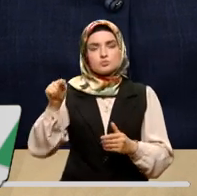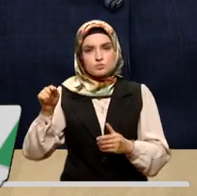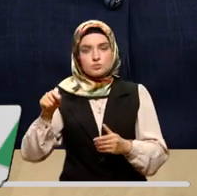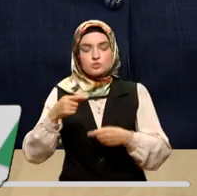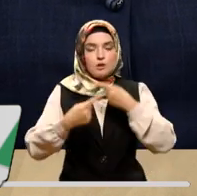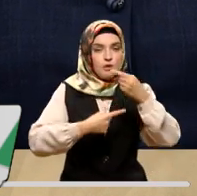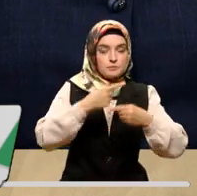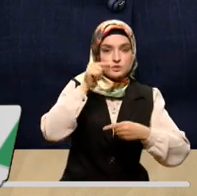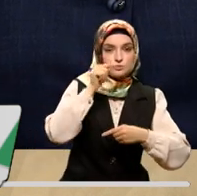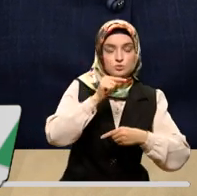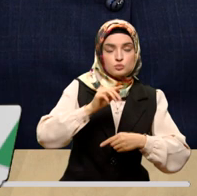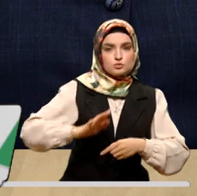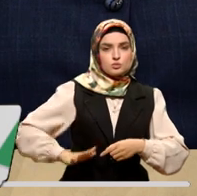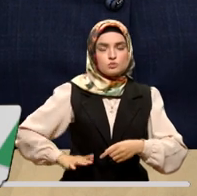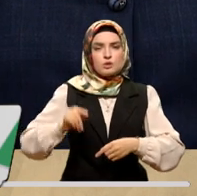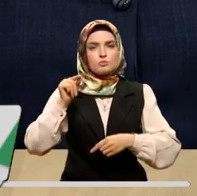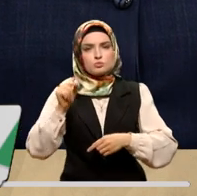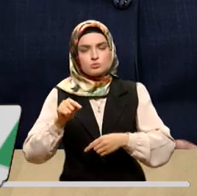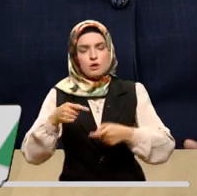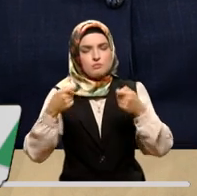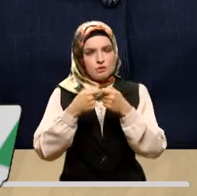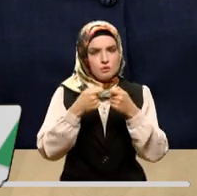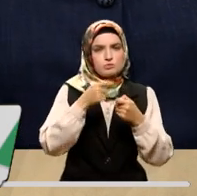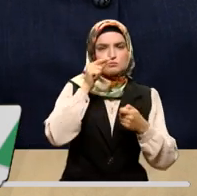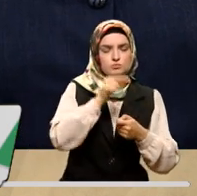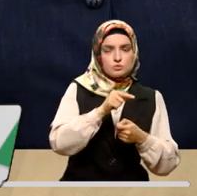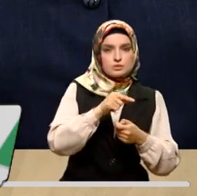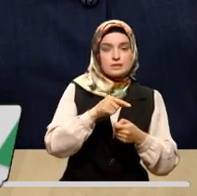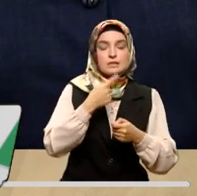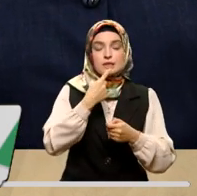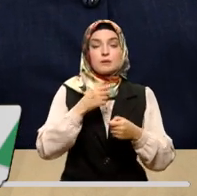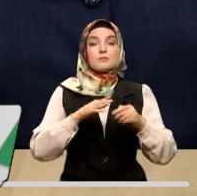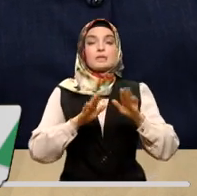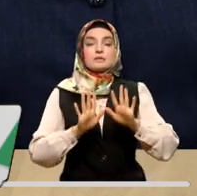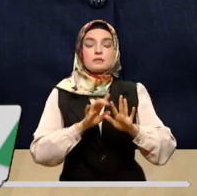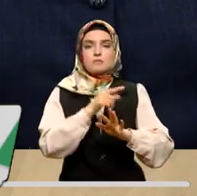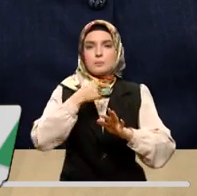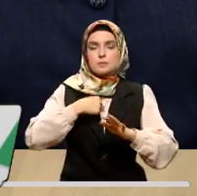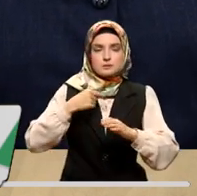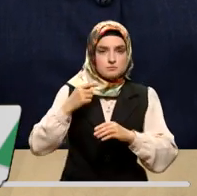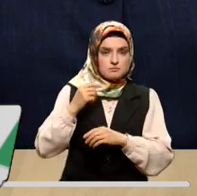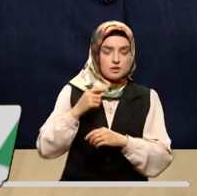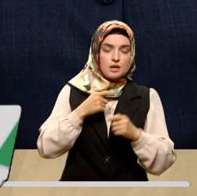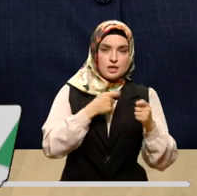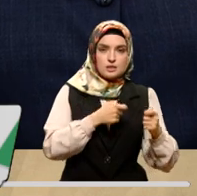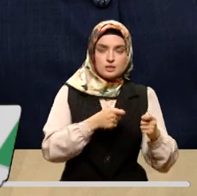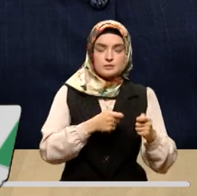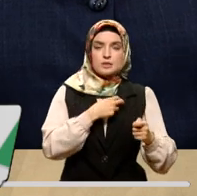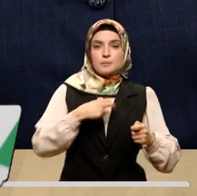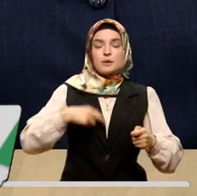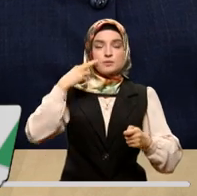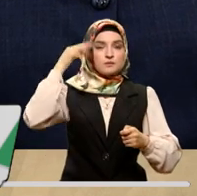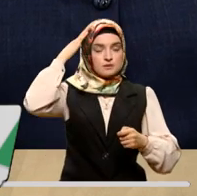buydu, çocukları buydu ve girdiği savaşlar şuydu demek değildir. Bizim eğitimimizde Hazreti Peygamber nasıl bir